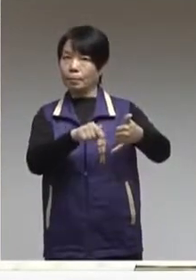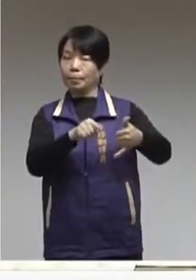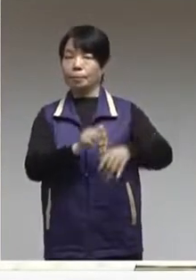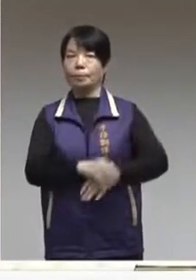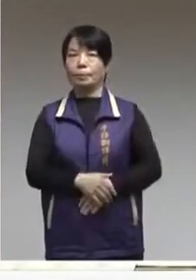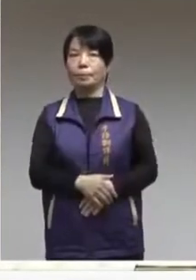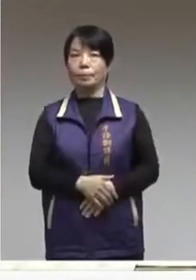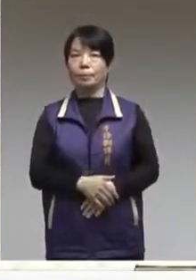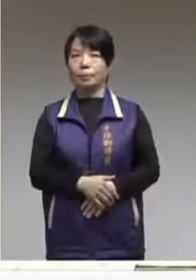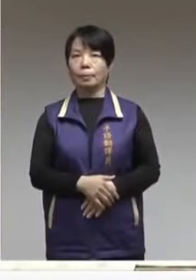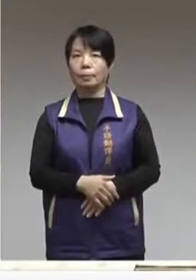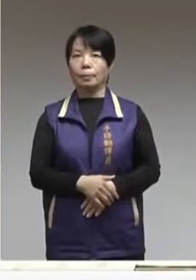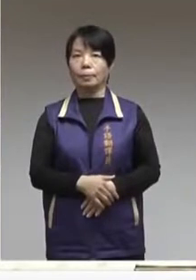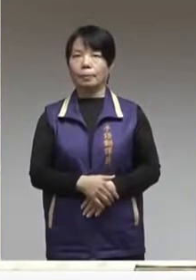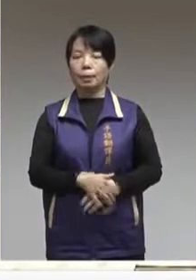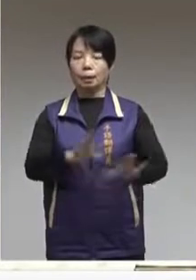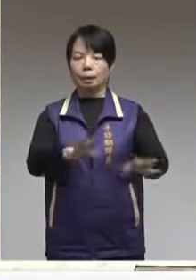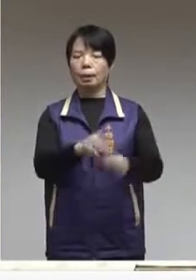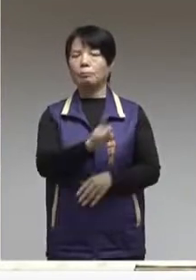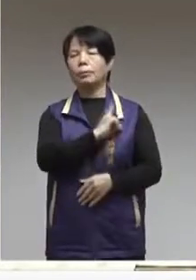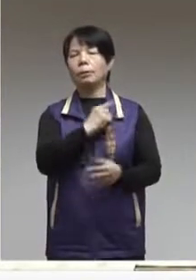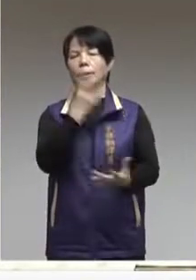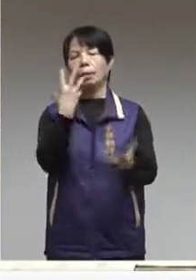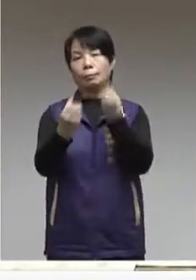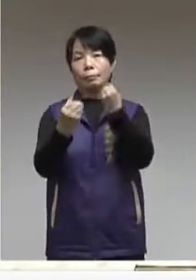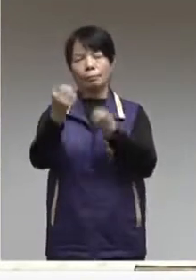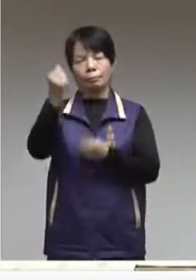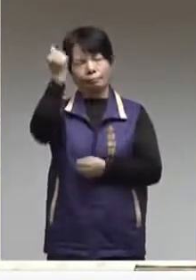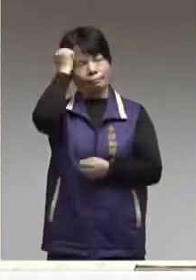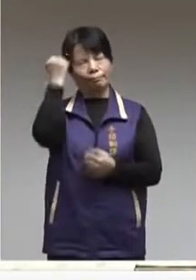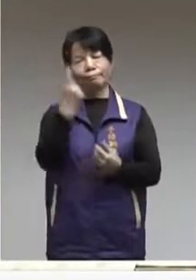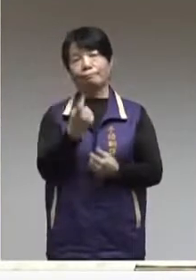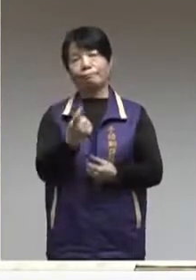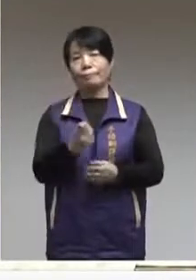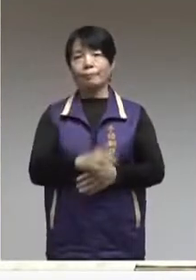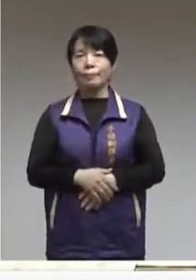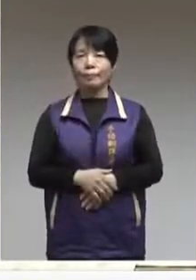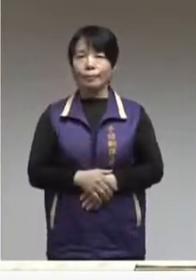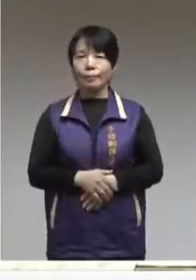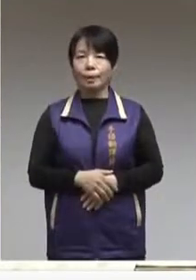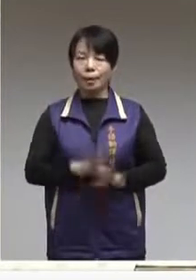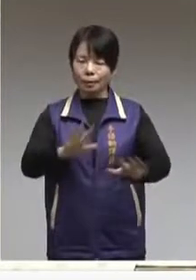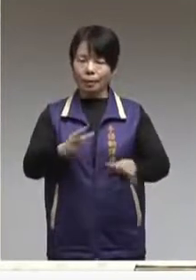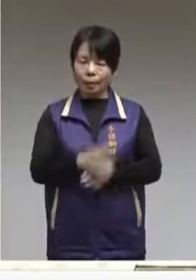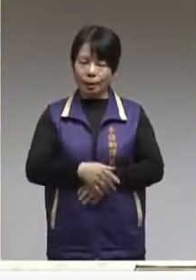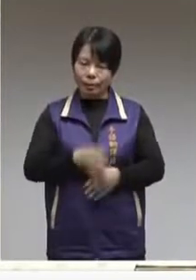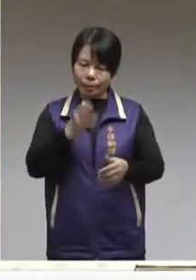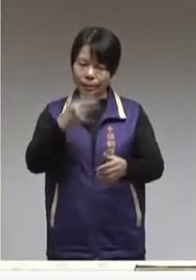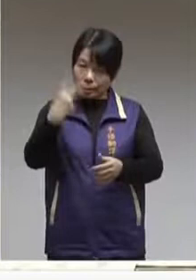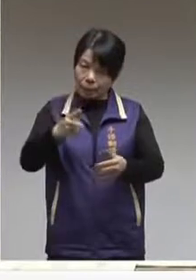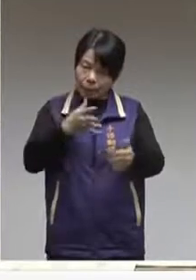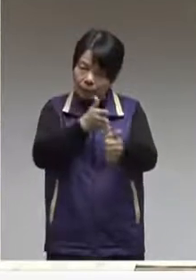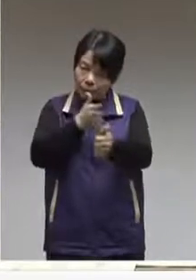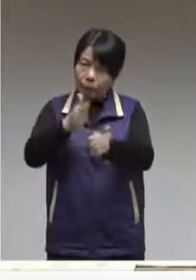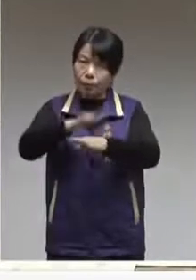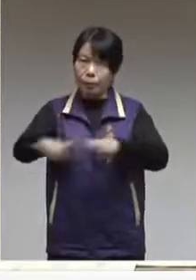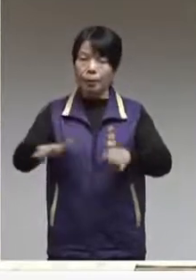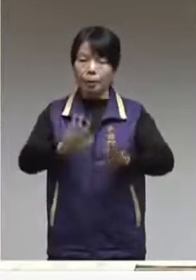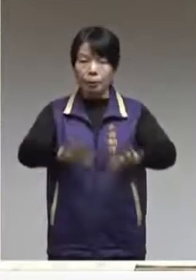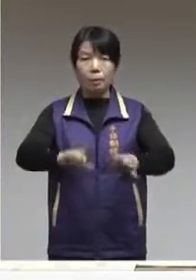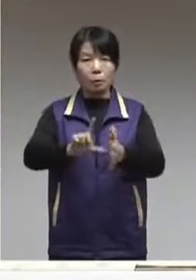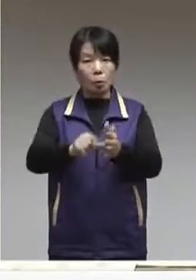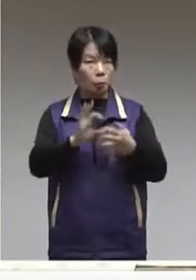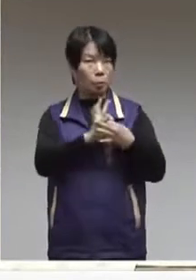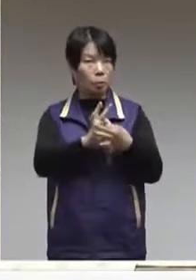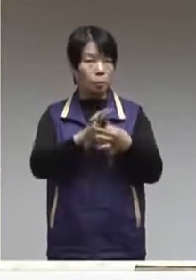能既不是那么清楚、哦、所以我们再给我们一点时间，我们再来找找看。不过我们比较现阶段比较关